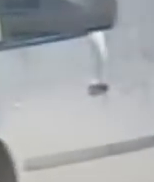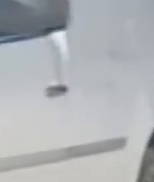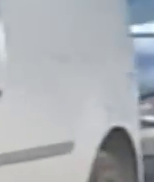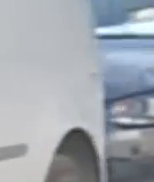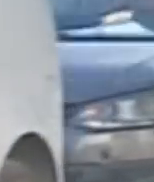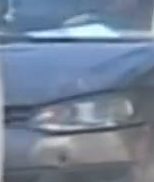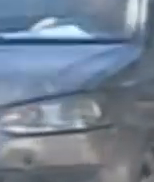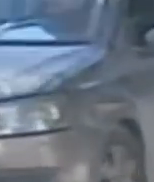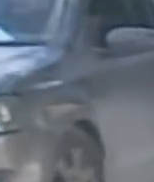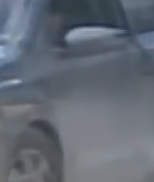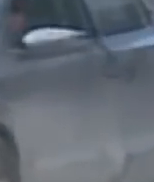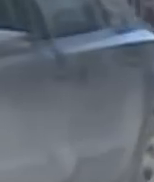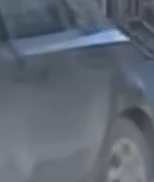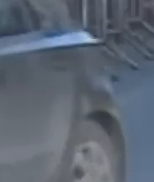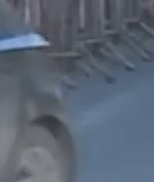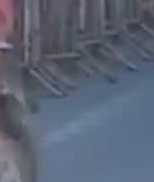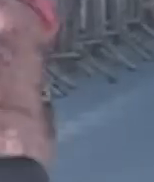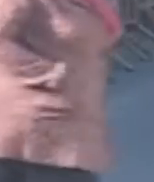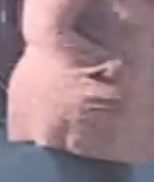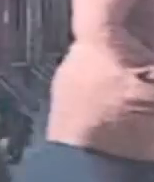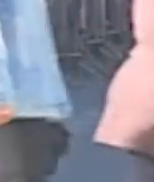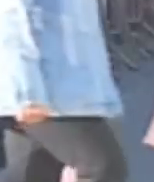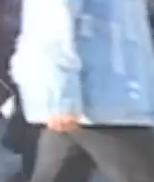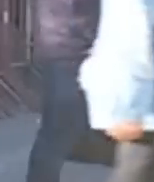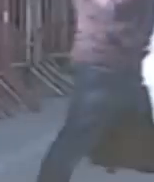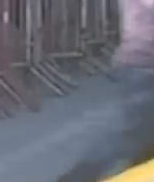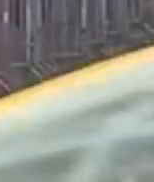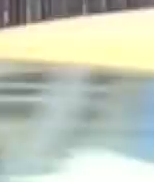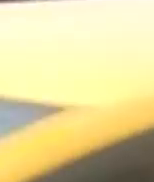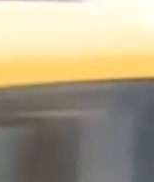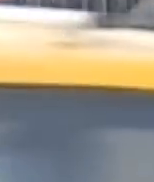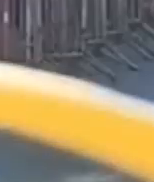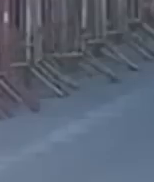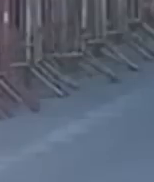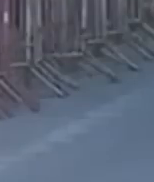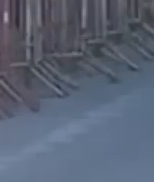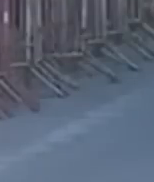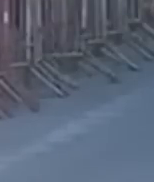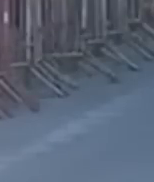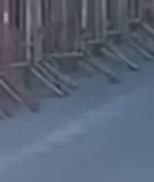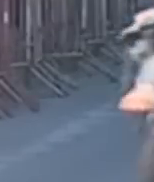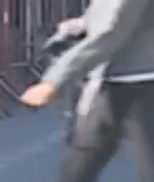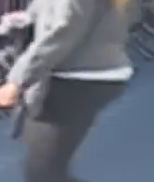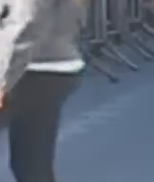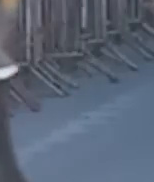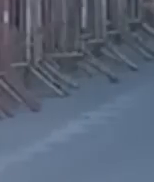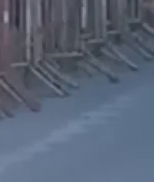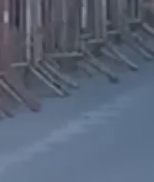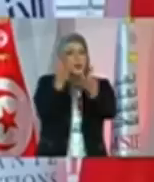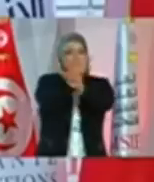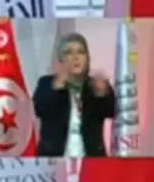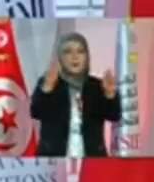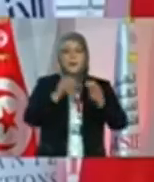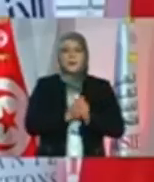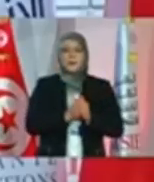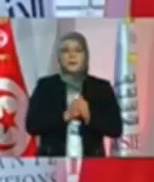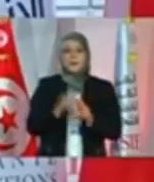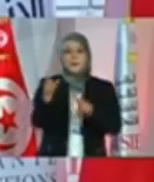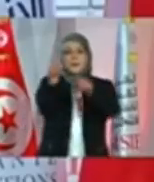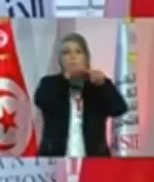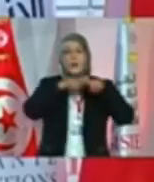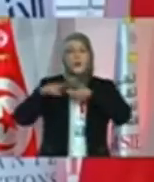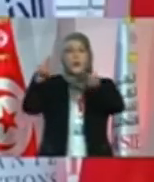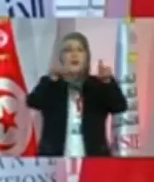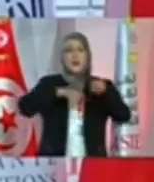وسيكون التنافس على 131 مقعدا من جملة 161. ويتوزع